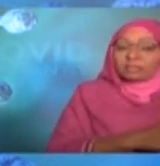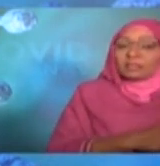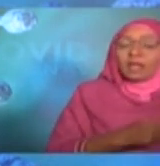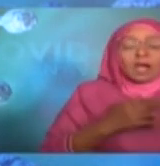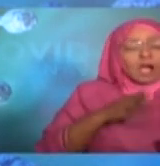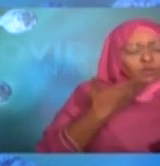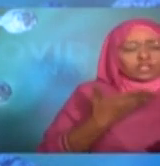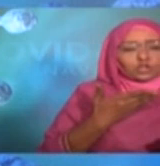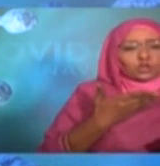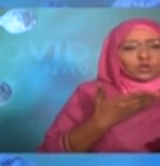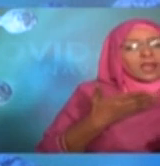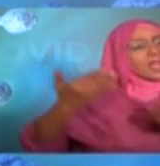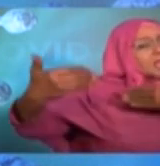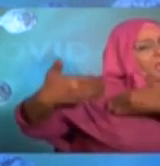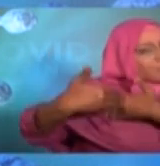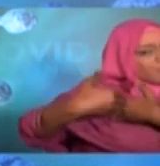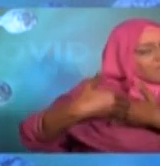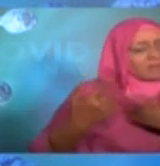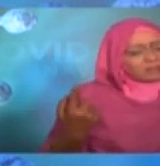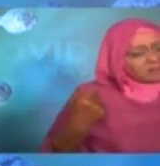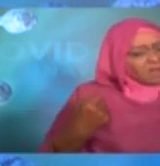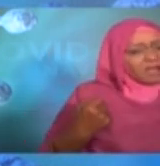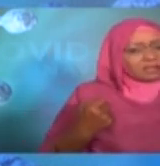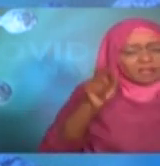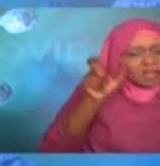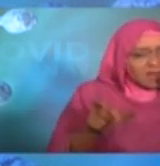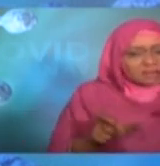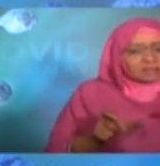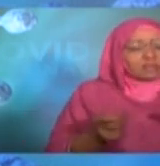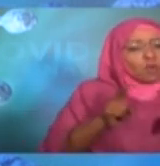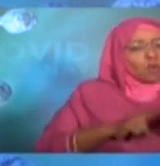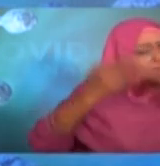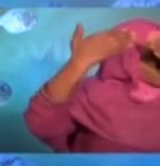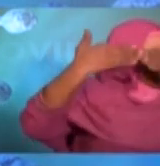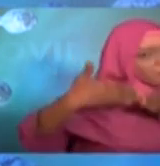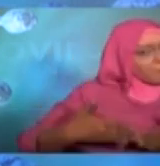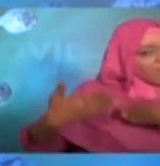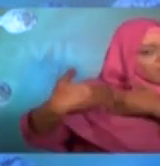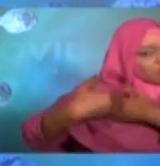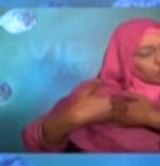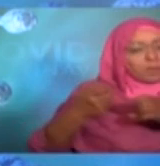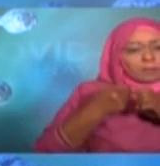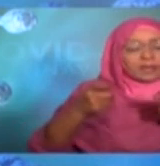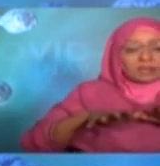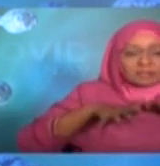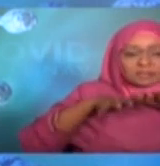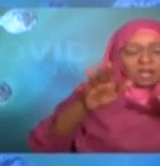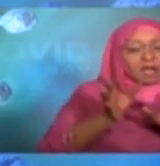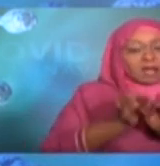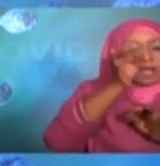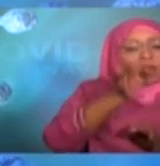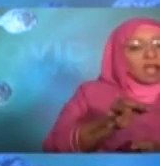حماية صحة المواطنين وسلامتهم وحمايتهم من انتشار الوباء وانتقاله